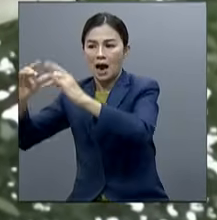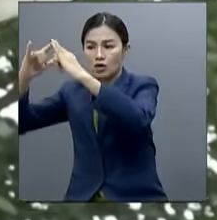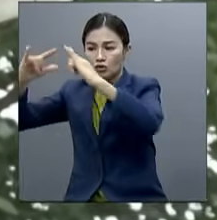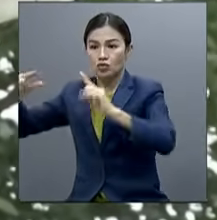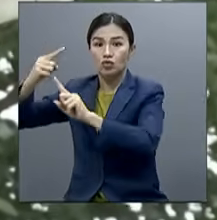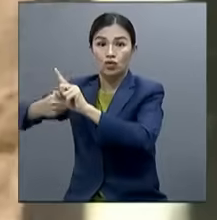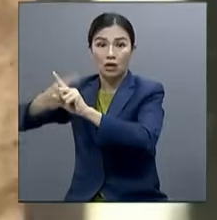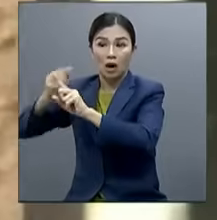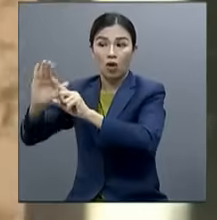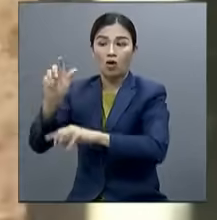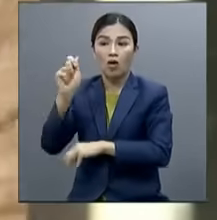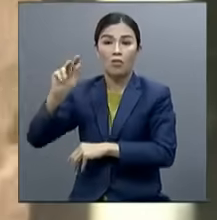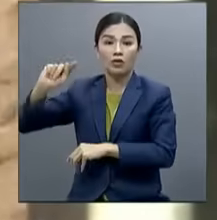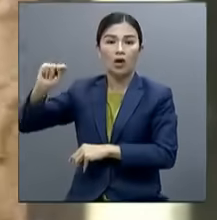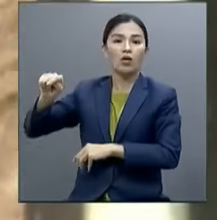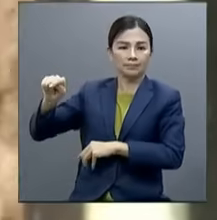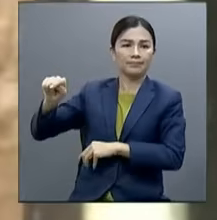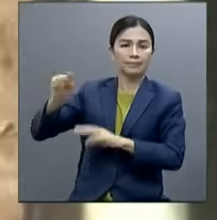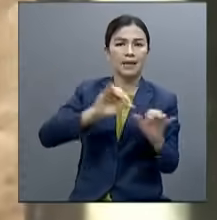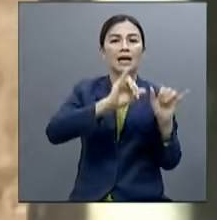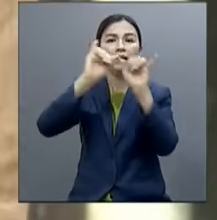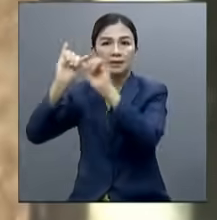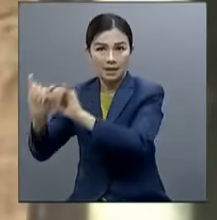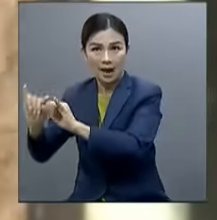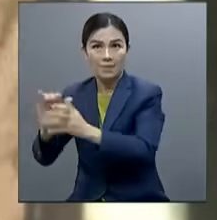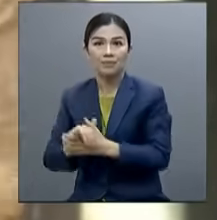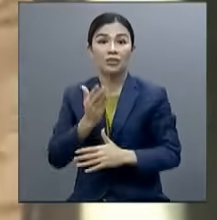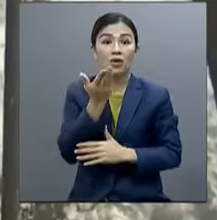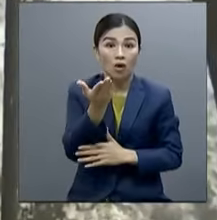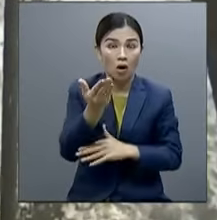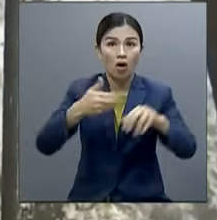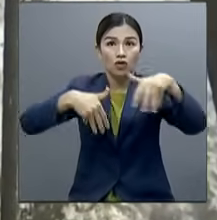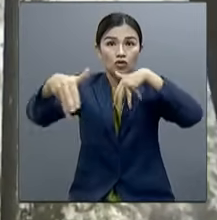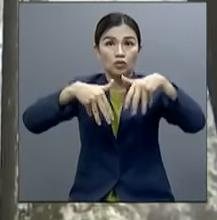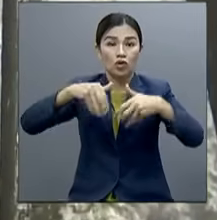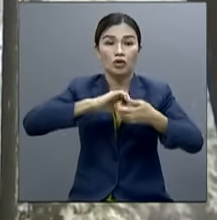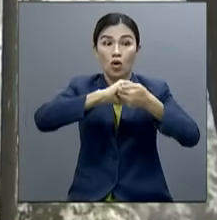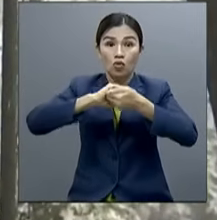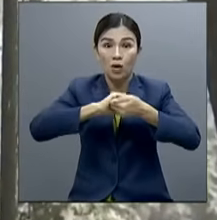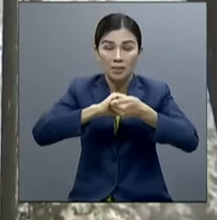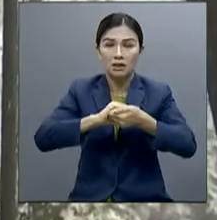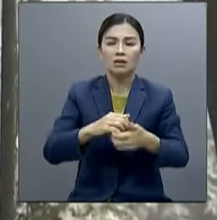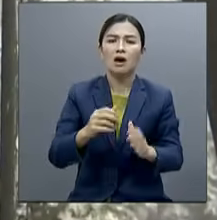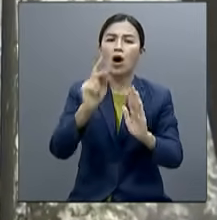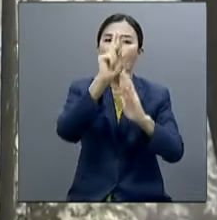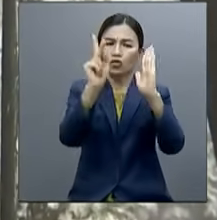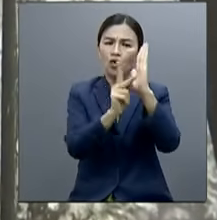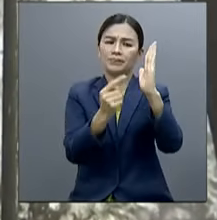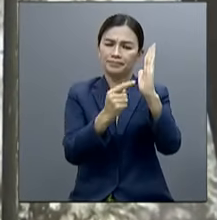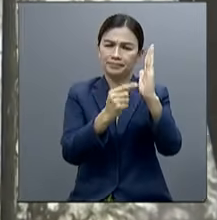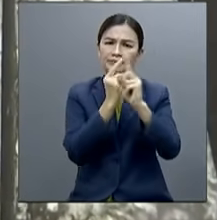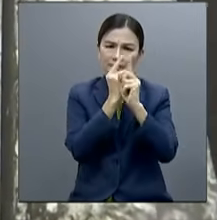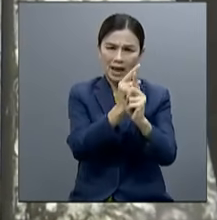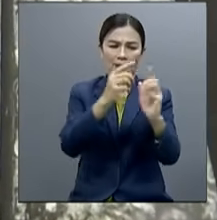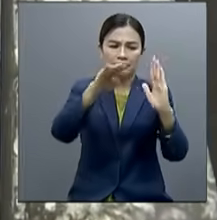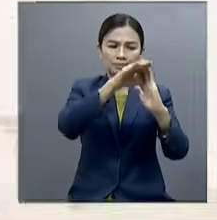องถิ่นที่ได้จัดเตรียมเอาไว้ให้ด้วยและขอความร่วมมือจากทางประชาชนค่ะให้ช่วยปฏิบัติตามคำแนะนำของอำเ